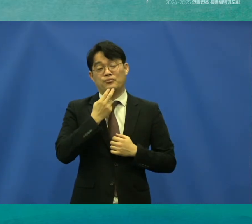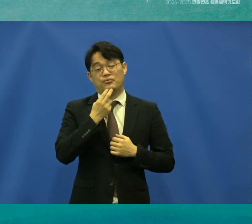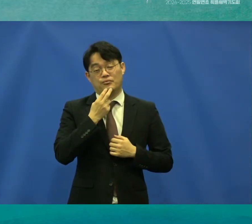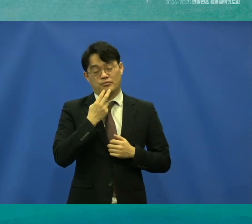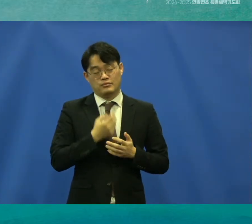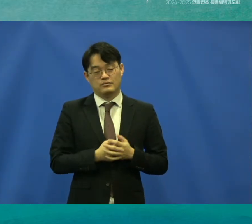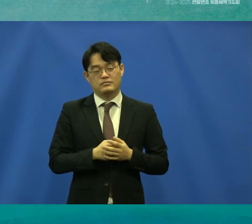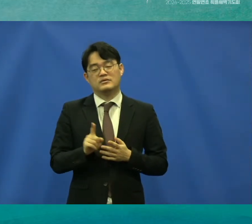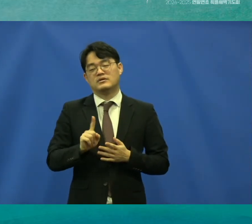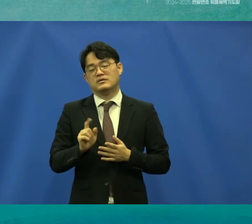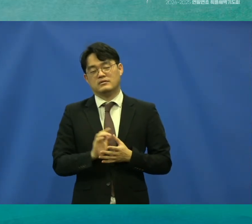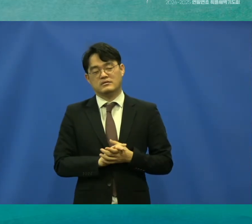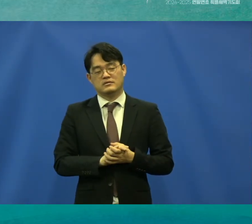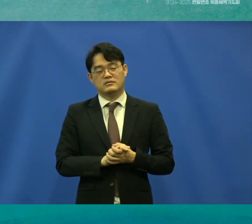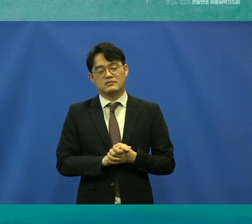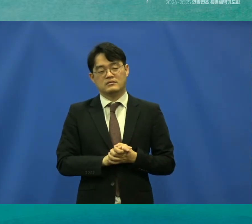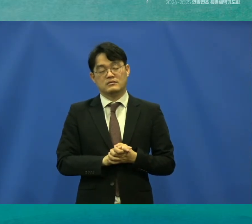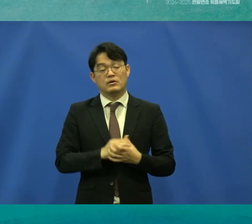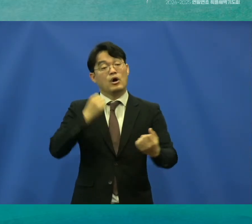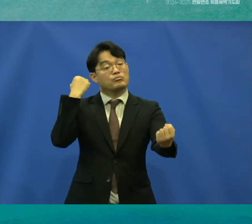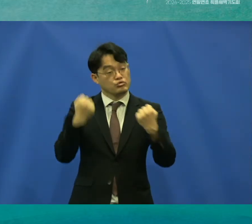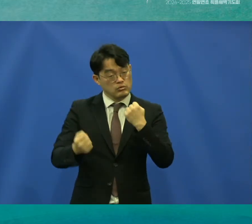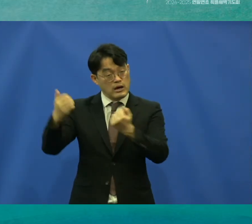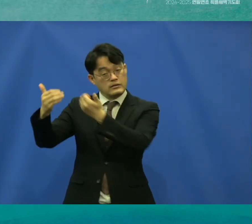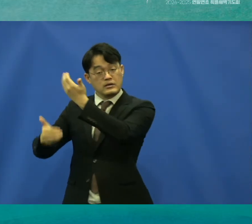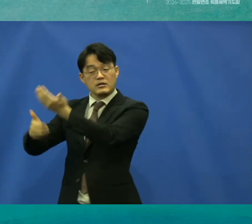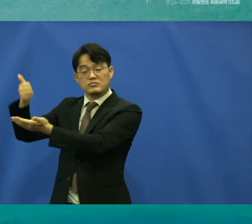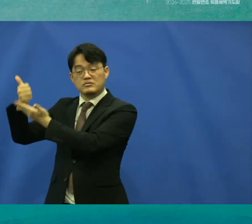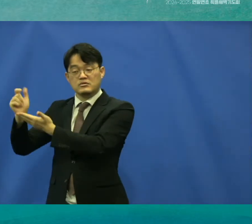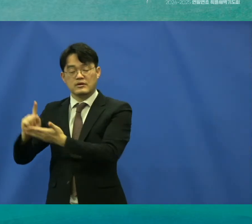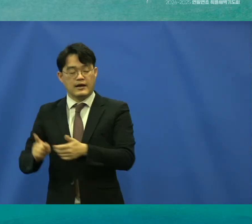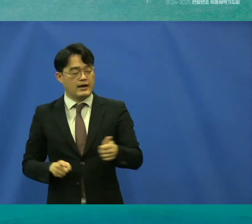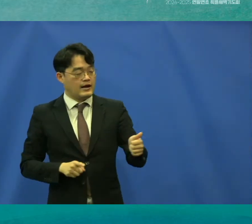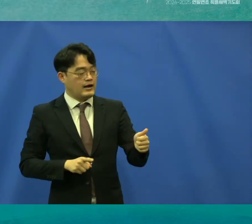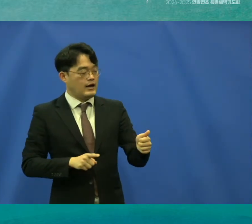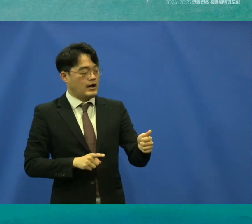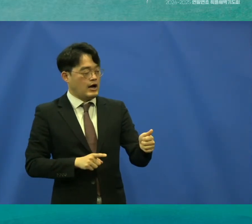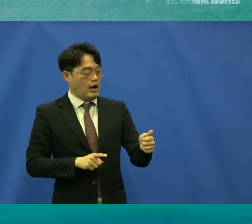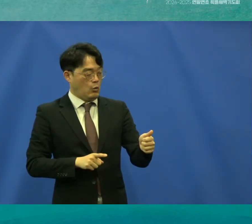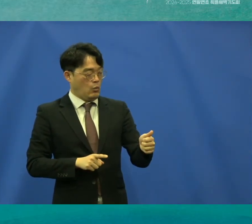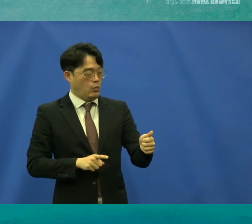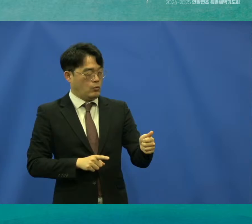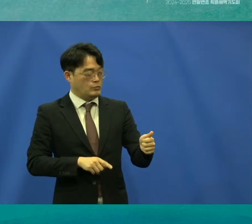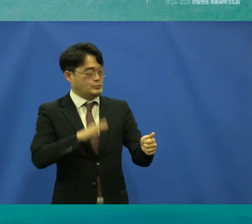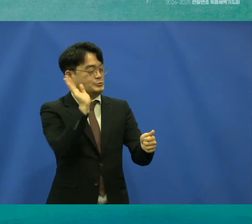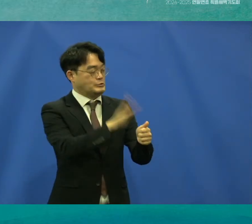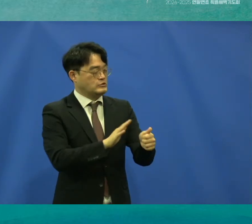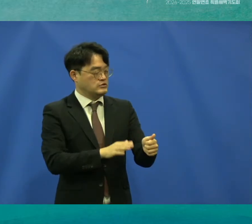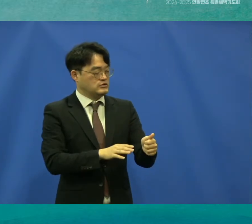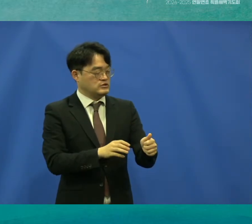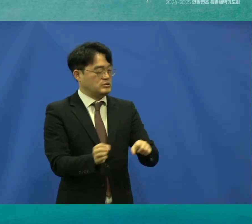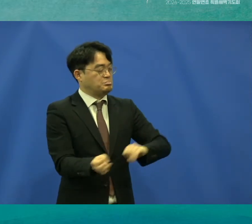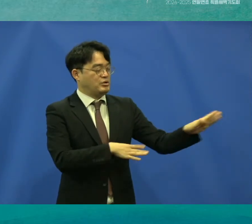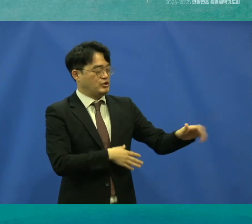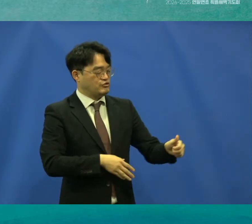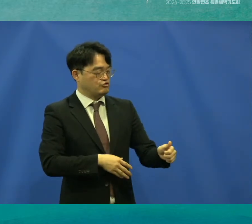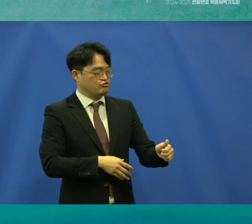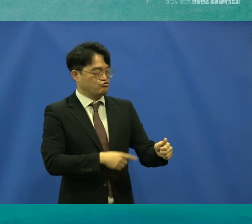그럼에도 불구하고 하나님은 요나에게 끊임없는 사랑을 베풀어 주시고 무조건적으로 받아주시고 요나를 포기하지 않으시는